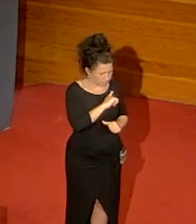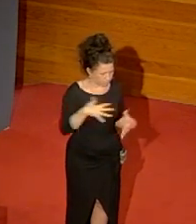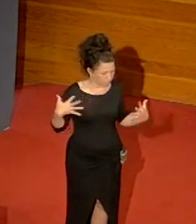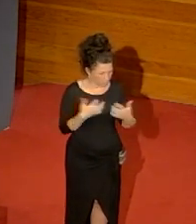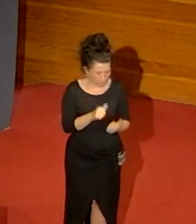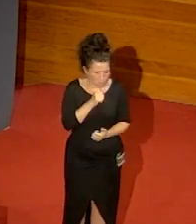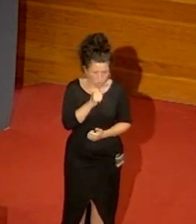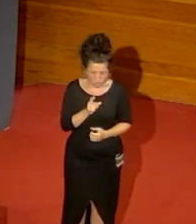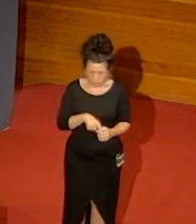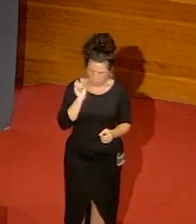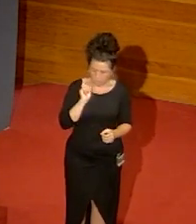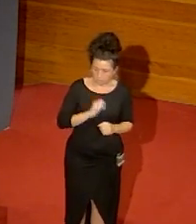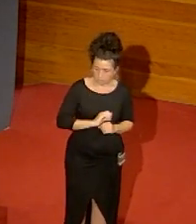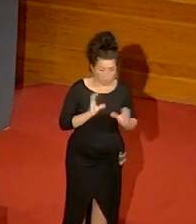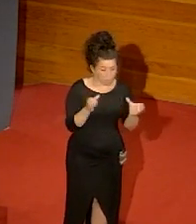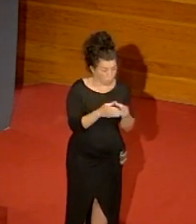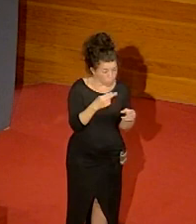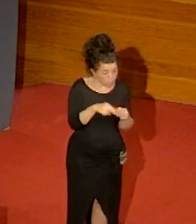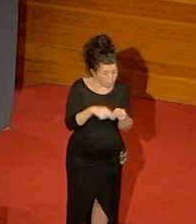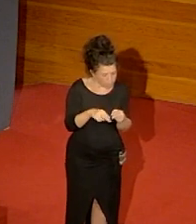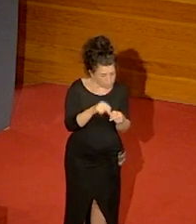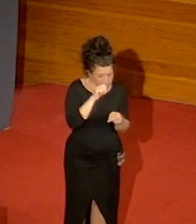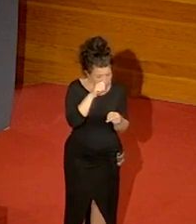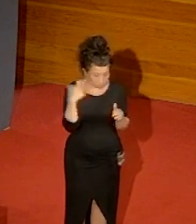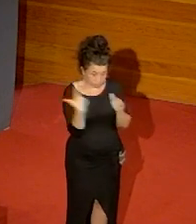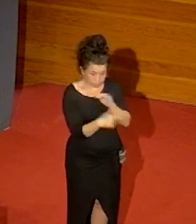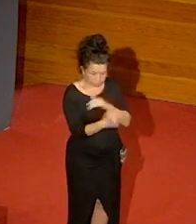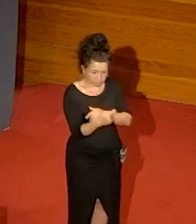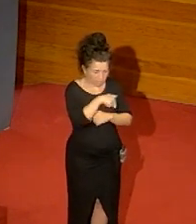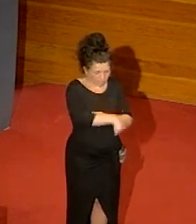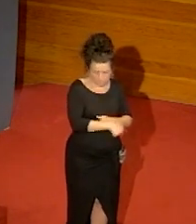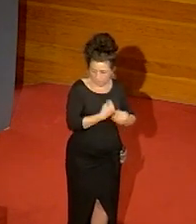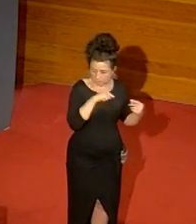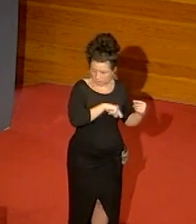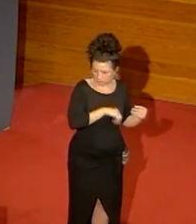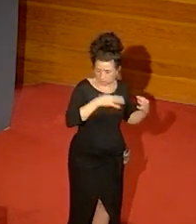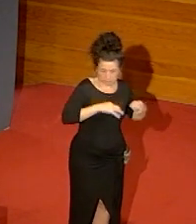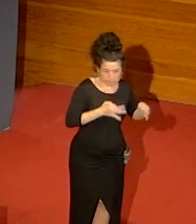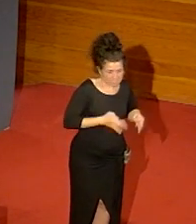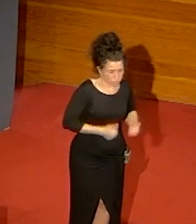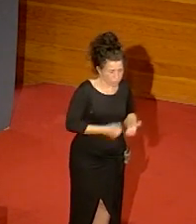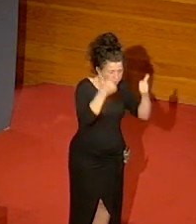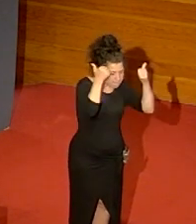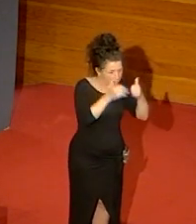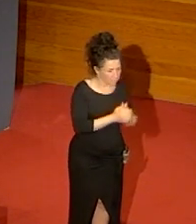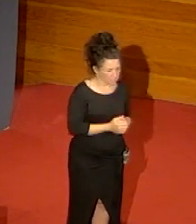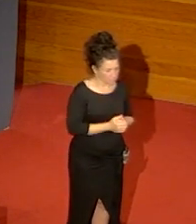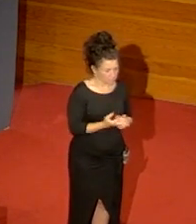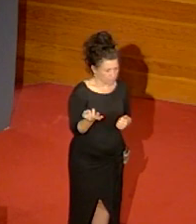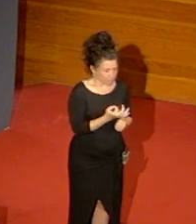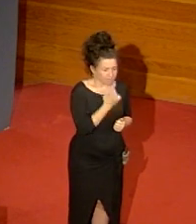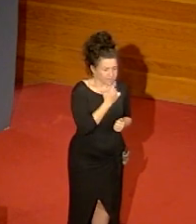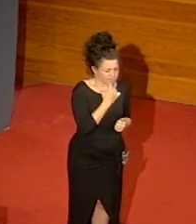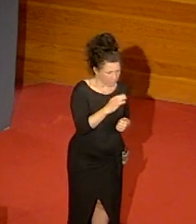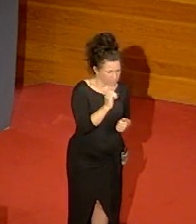Ieslari politiko talde hau bezala, seguruago sentitzen dira hemen. Putinen mehatxoren aurrean Finlandiak NATO-n sartu behar luke. Hori